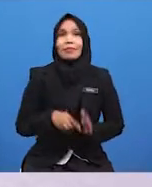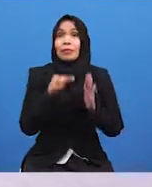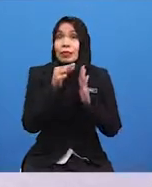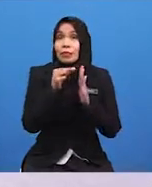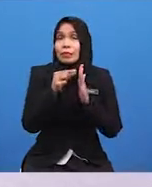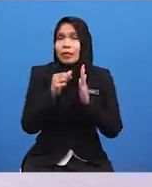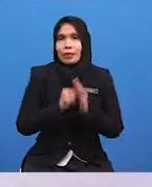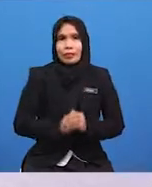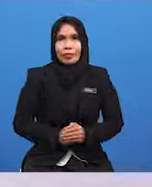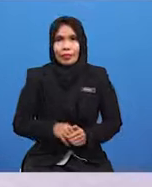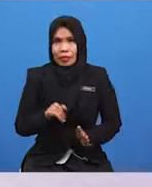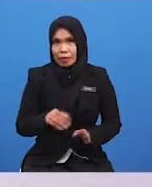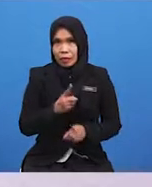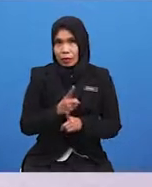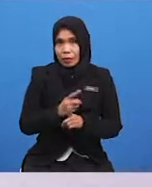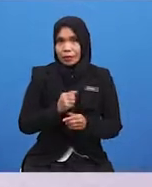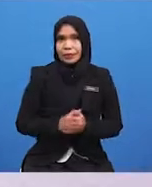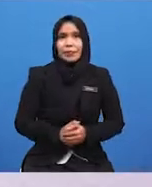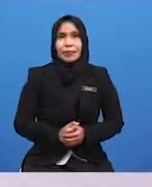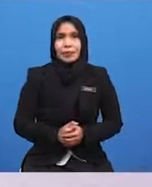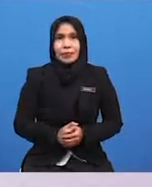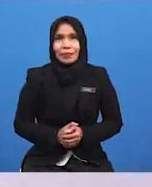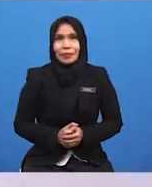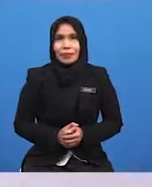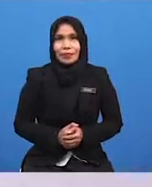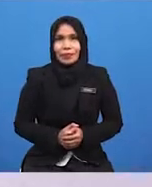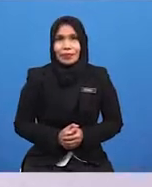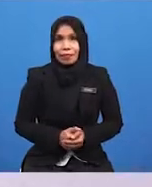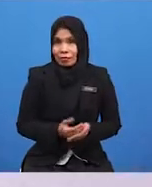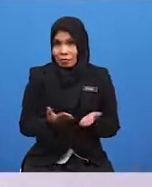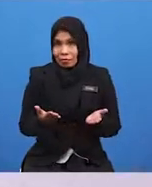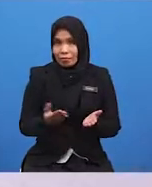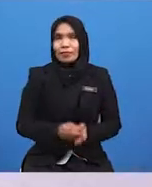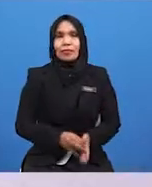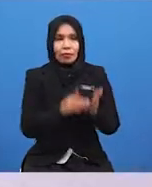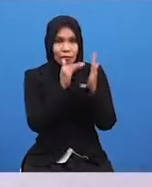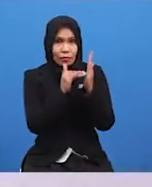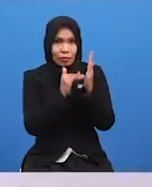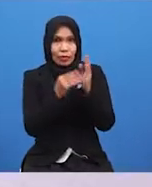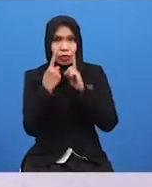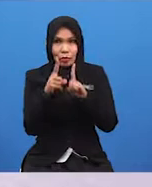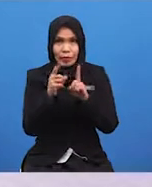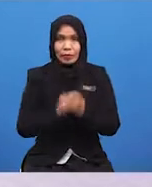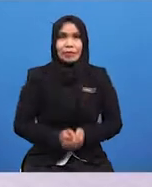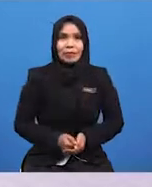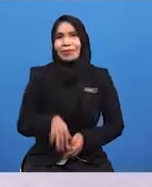tindakan yang betul kalian si nasima jawaban yo yo